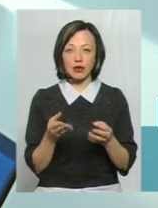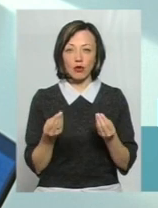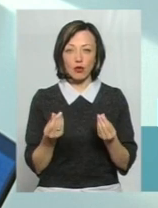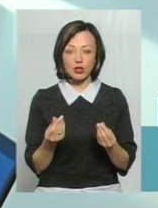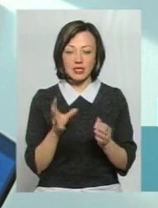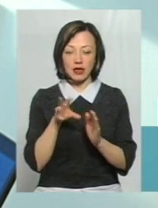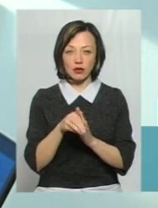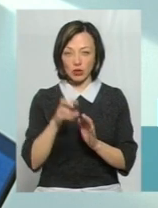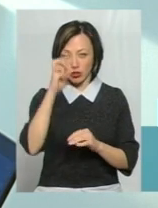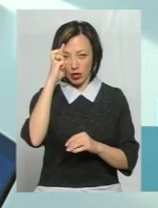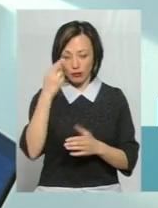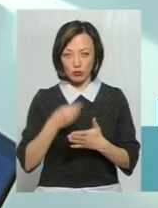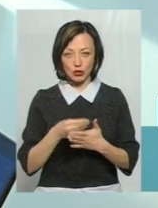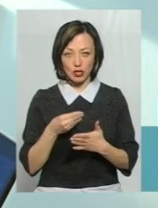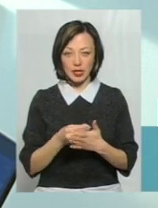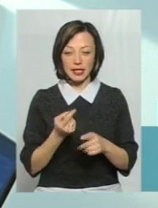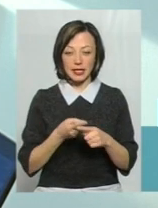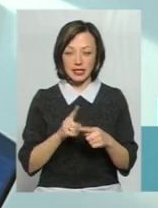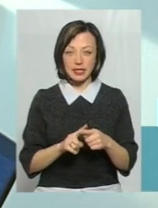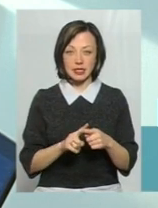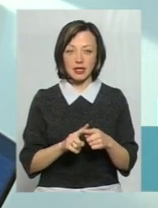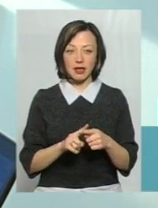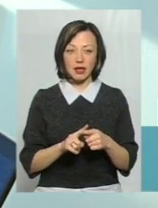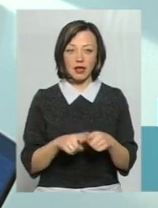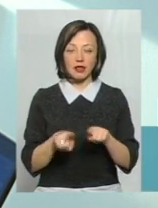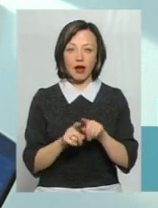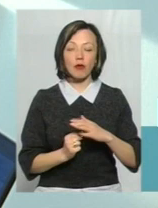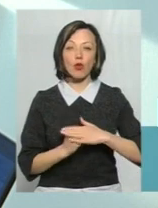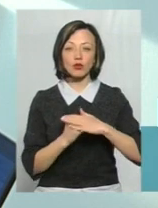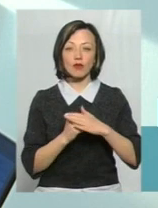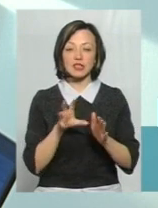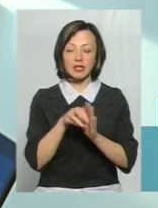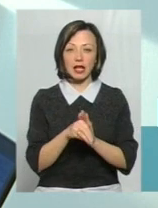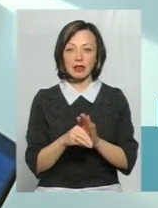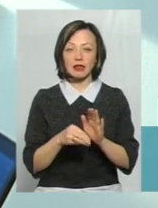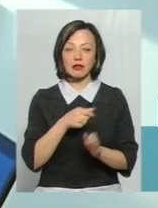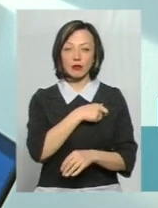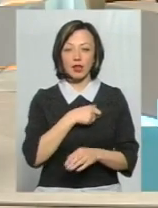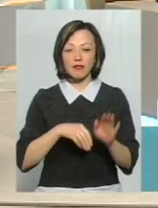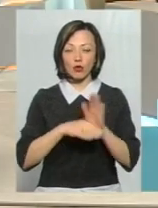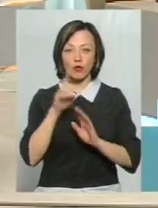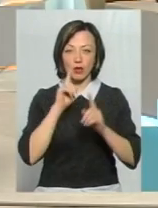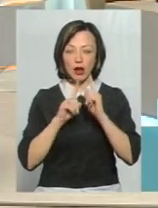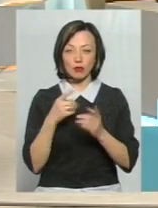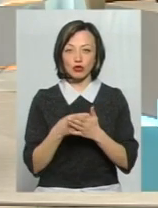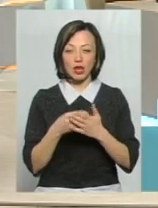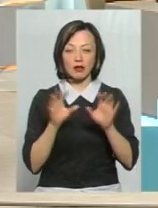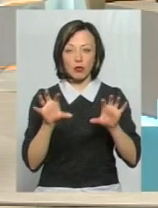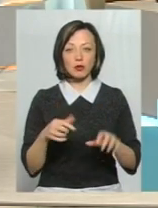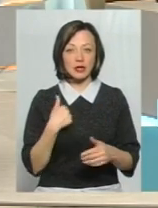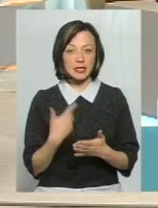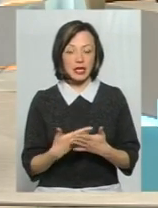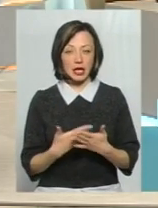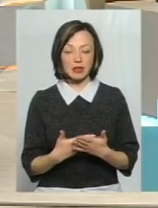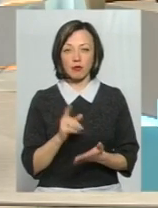які закладаються державним бюджетом. І це та матриця, яка закладається депутатами Верховної Ради і бюджетним кодексом. Мені здається,